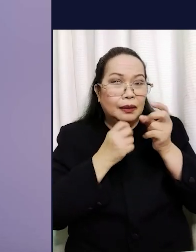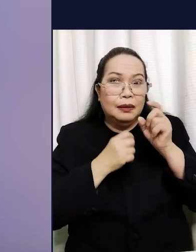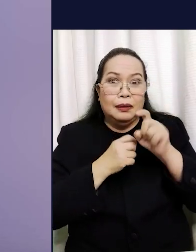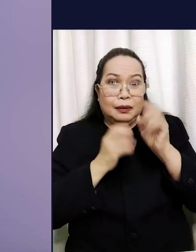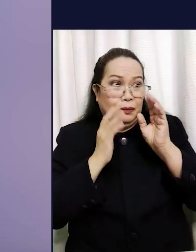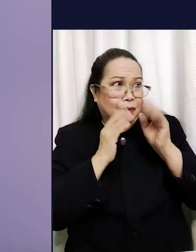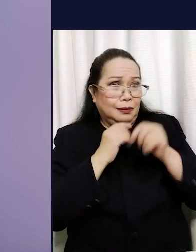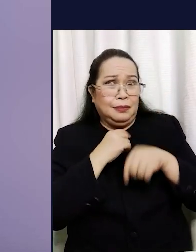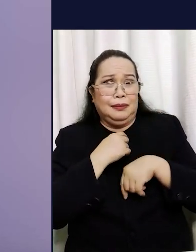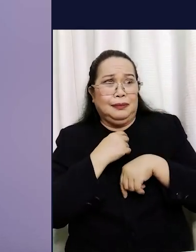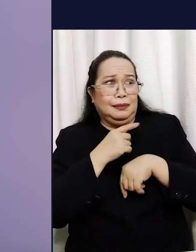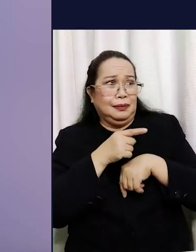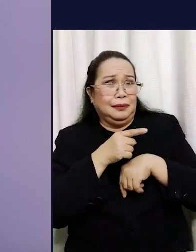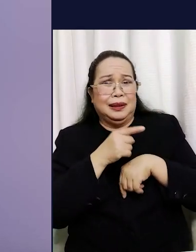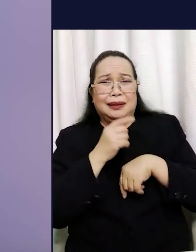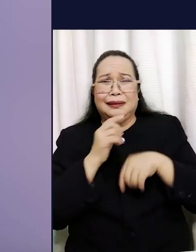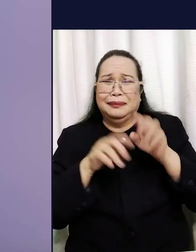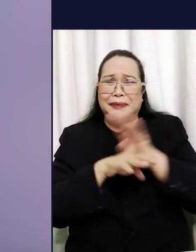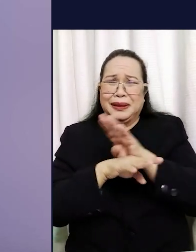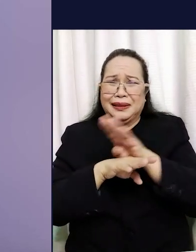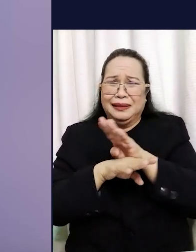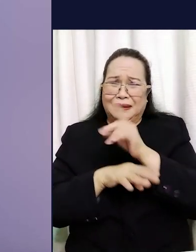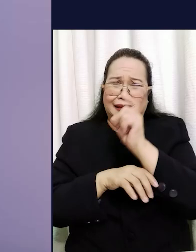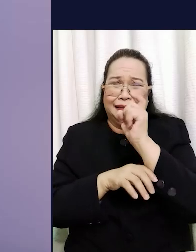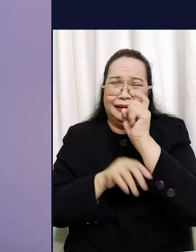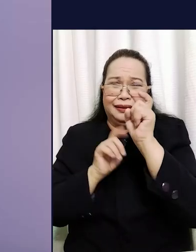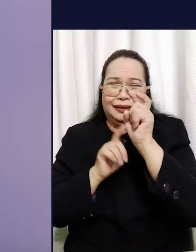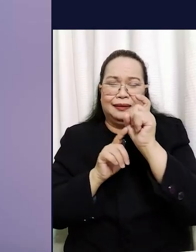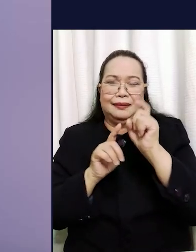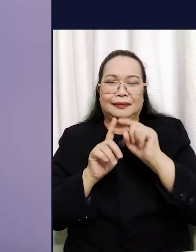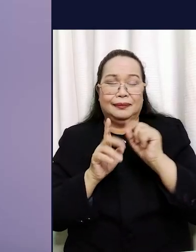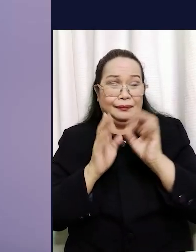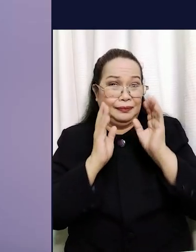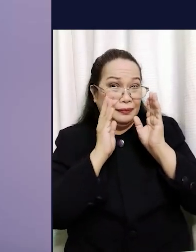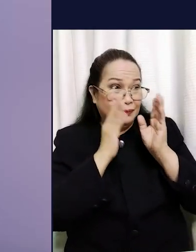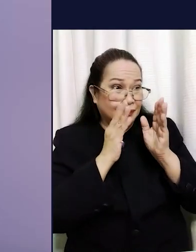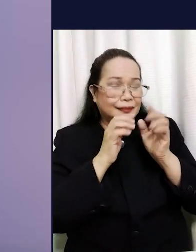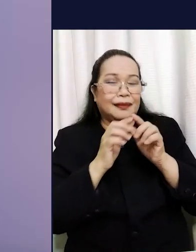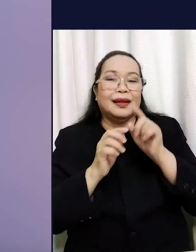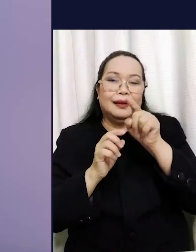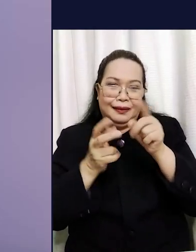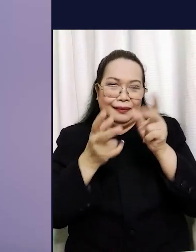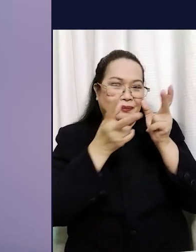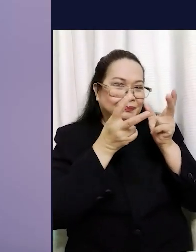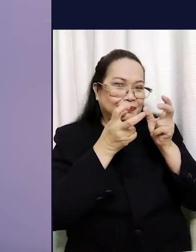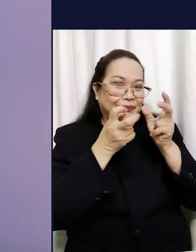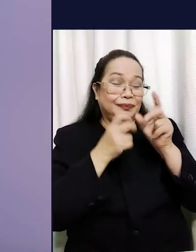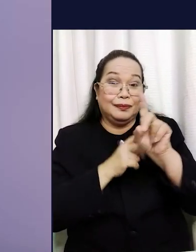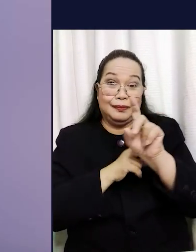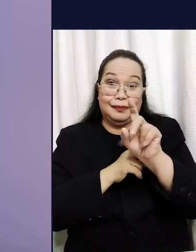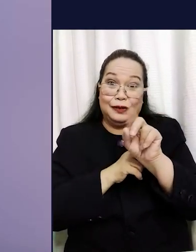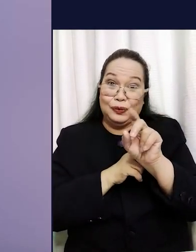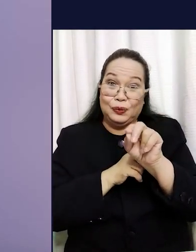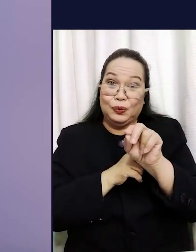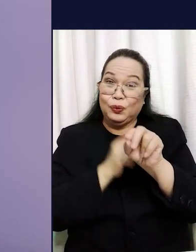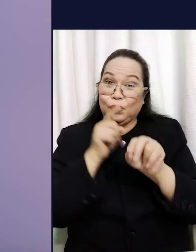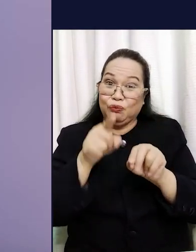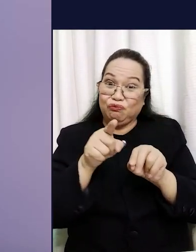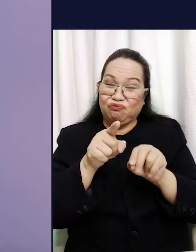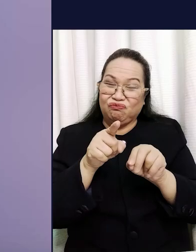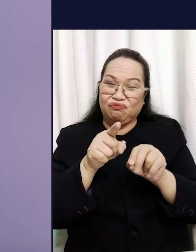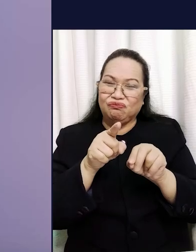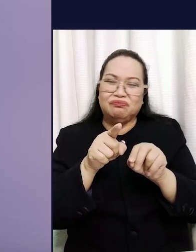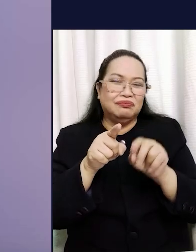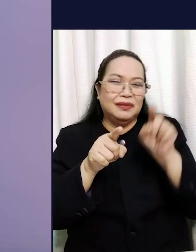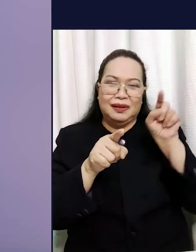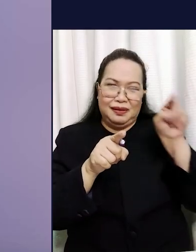Yung kahit gaano ka, sabihin mo na, busy-busy ka, marami kang ginagawa, may tumawag sa'yo, may kumausap sa'yo, o